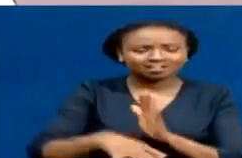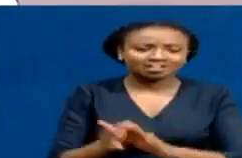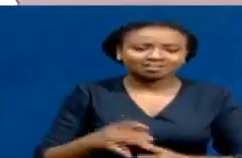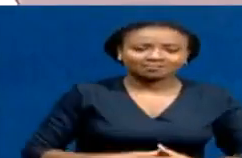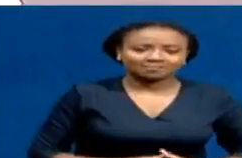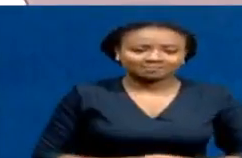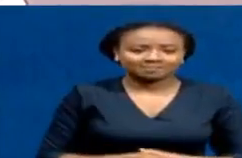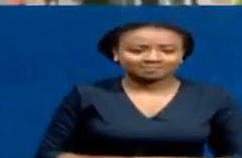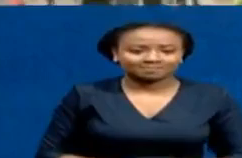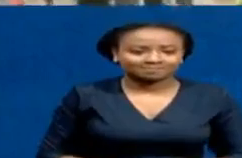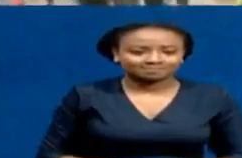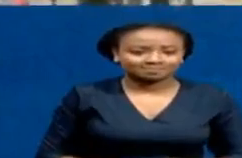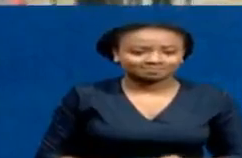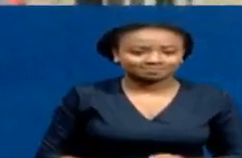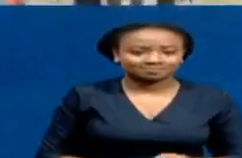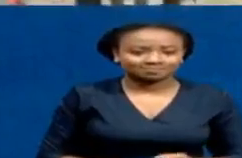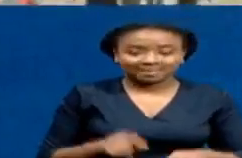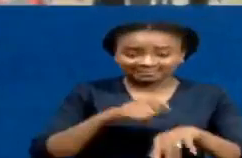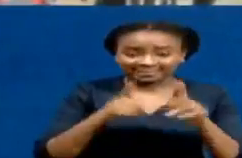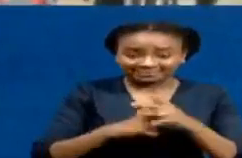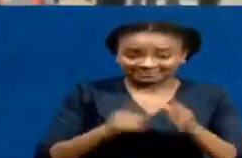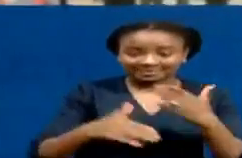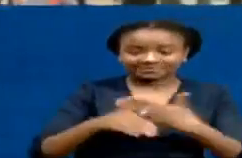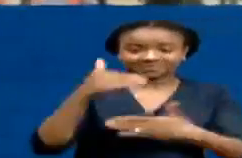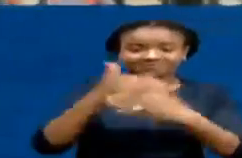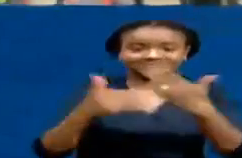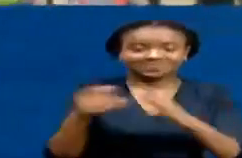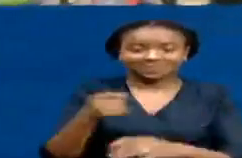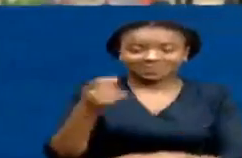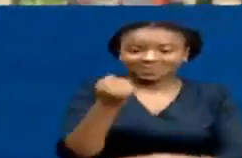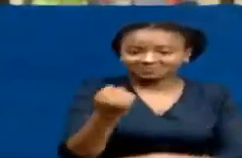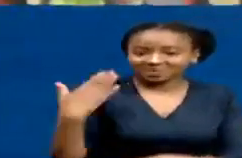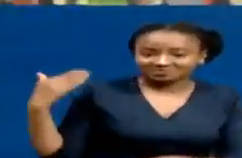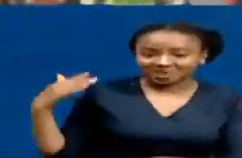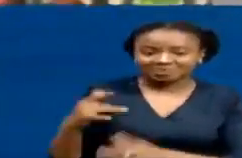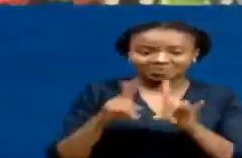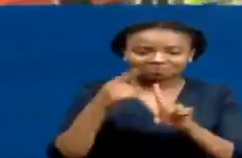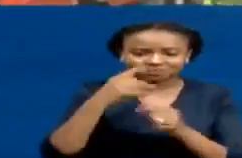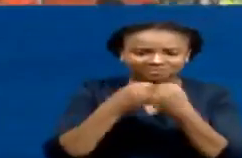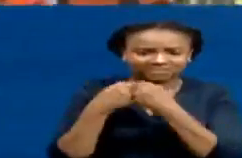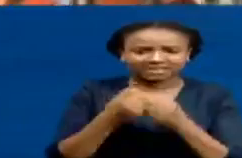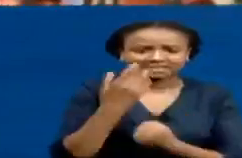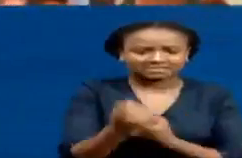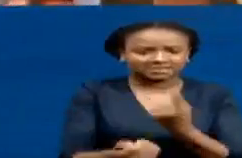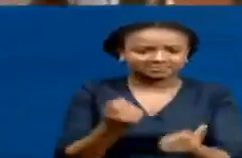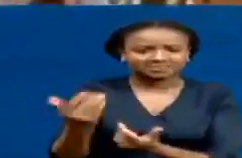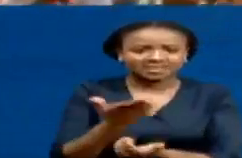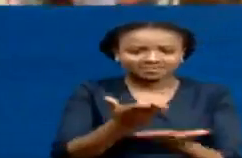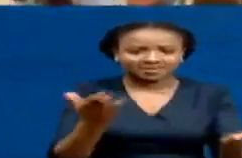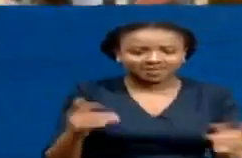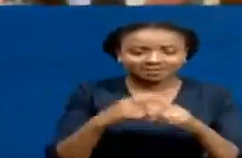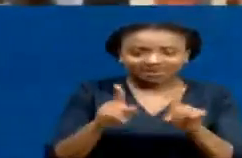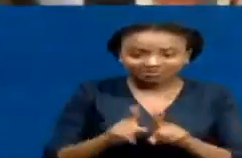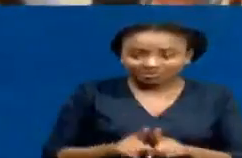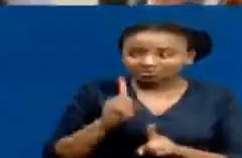kupendekezwa kwake. Kuanza ujenzi miezi mitano iliyopita na vuta ni kuvuta iliyokuwepo kuonekana kutulia, mradi wa ujenzi wa nyumba